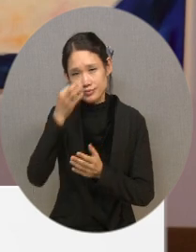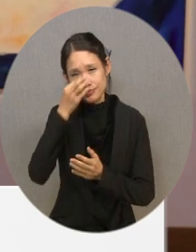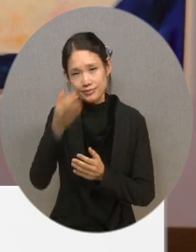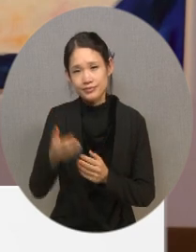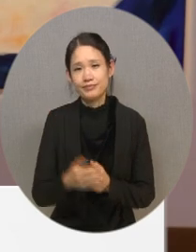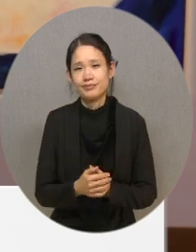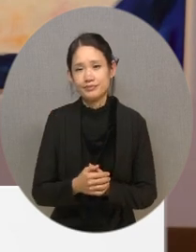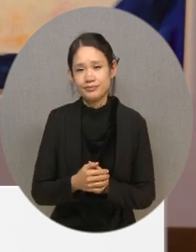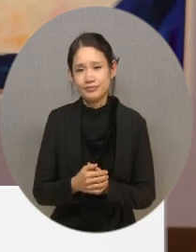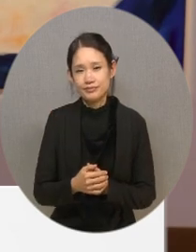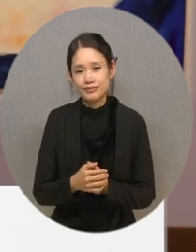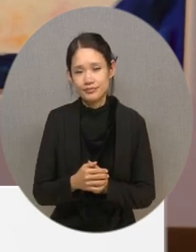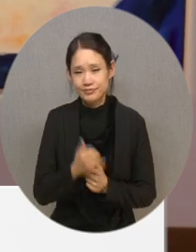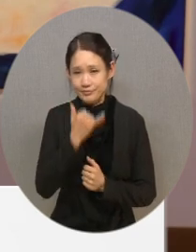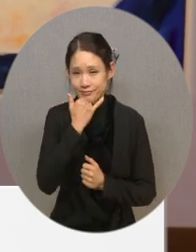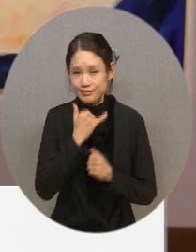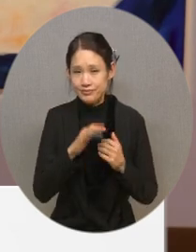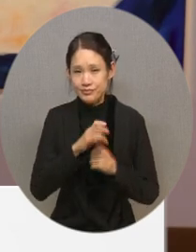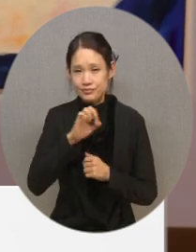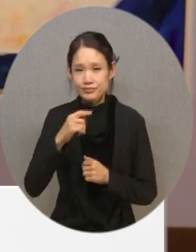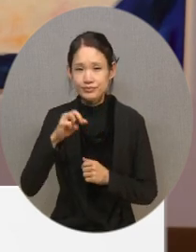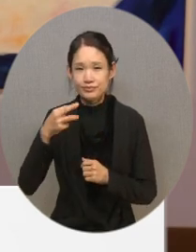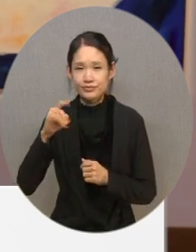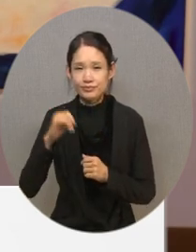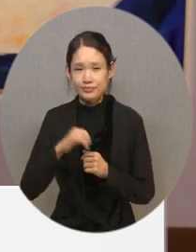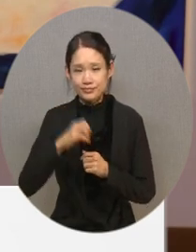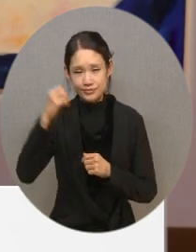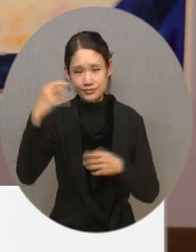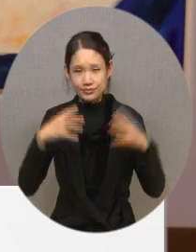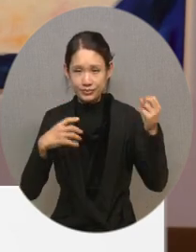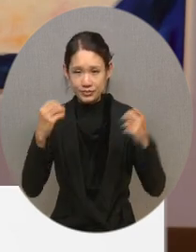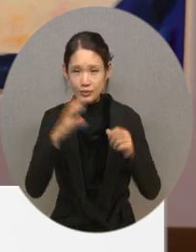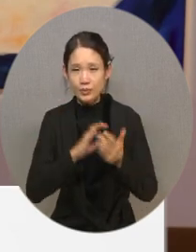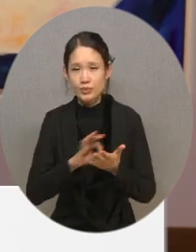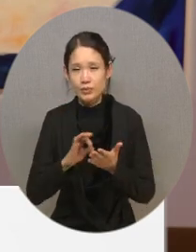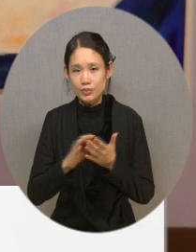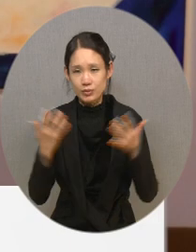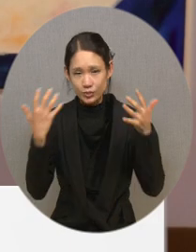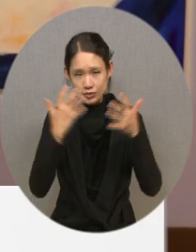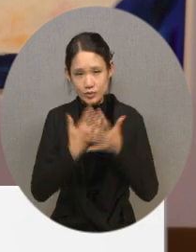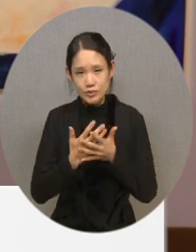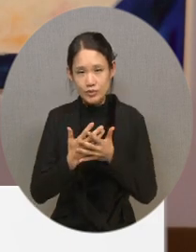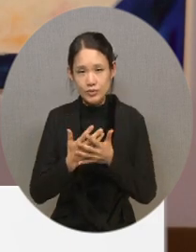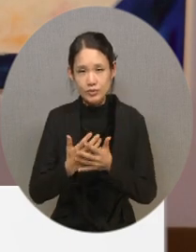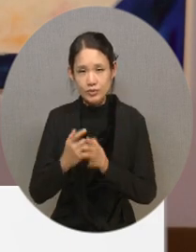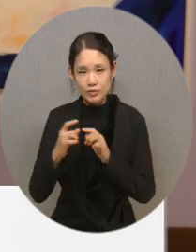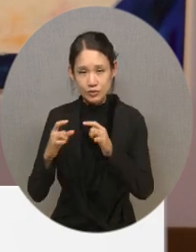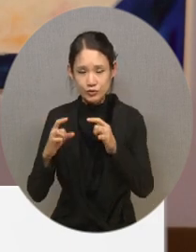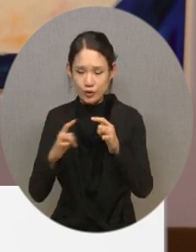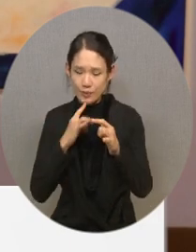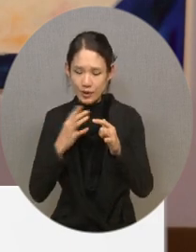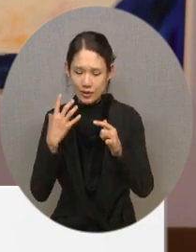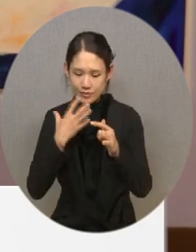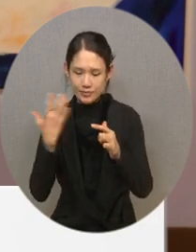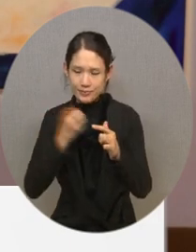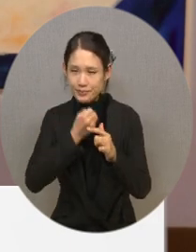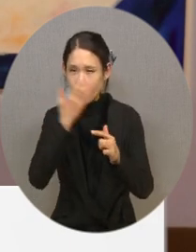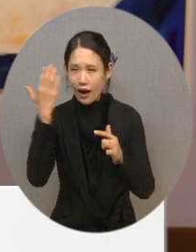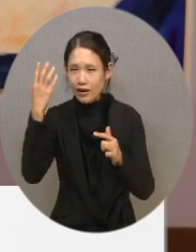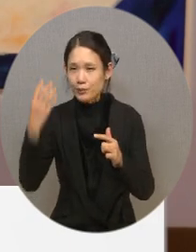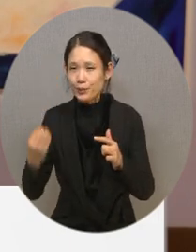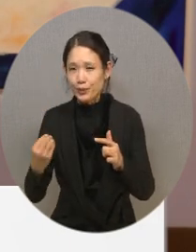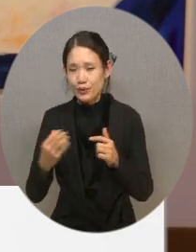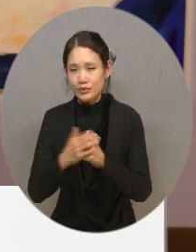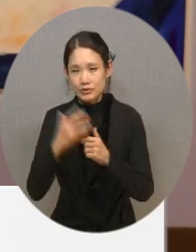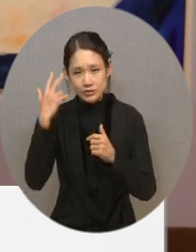보여줍니다. 독일 프라이머 조명을 활용해 작품 외의 공간은 어둡고 작품 영역만 밝게 보여 전시